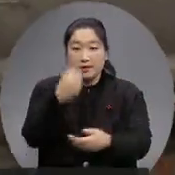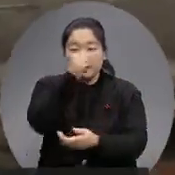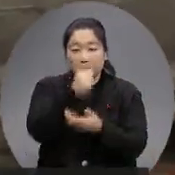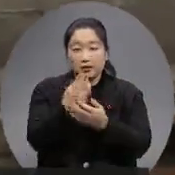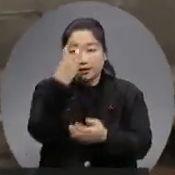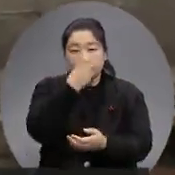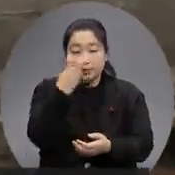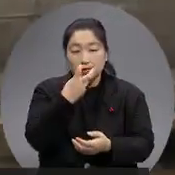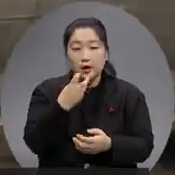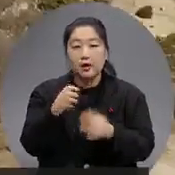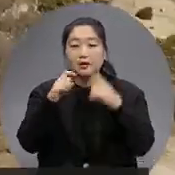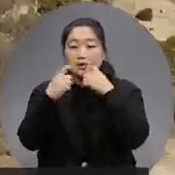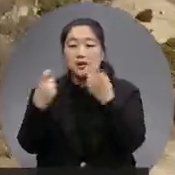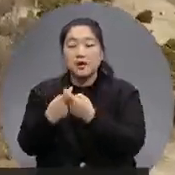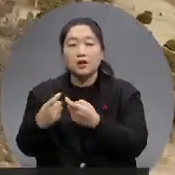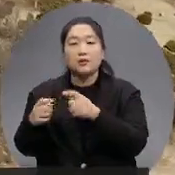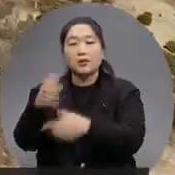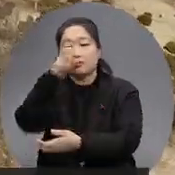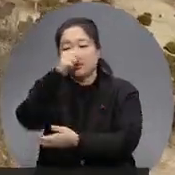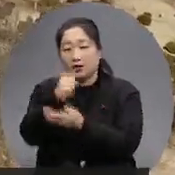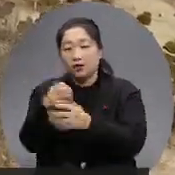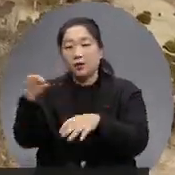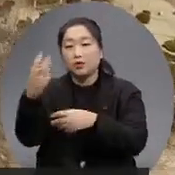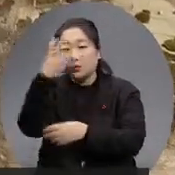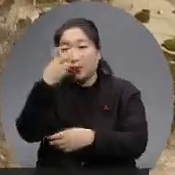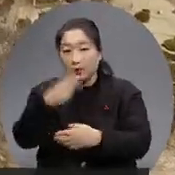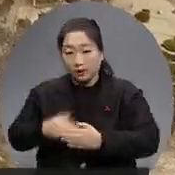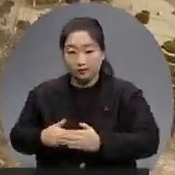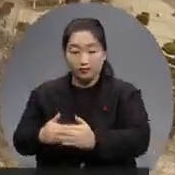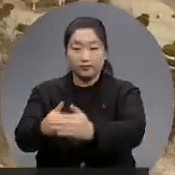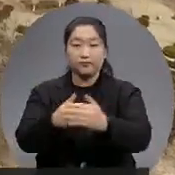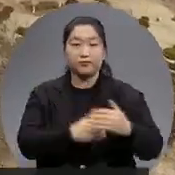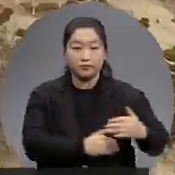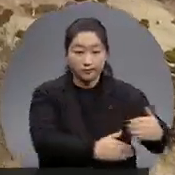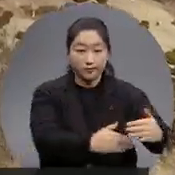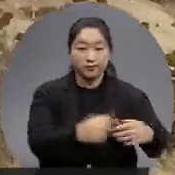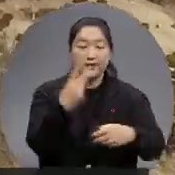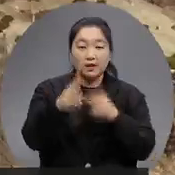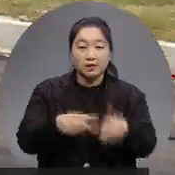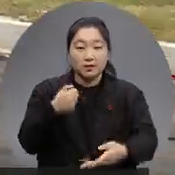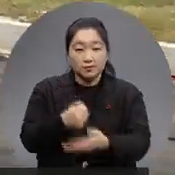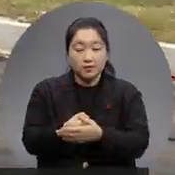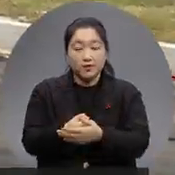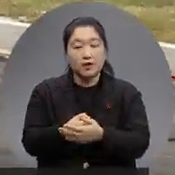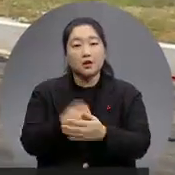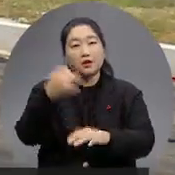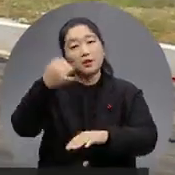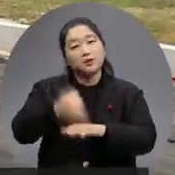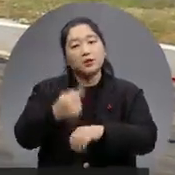조사를, 민자면 민자 적격성 조사를 거치게 되는데 사업 확정까지 가려면